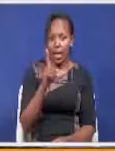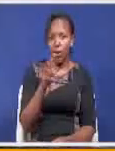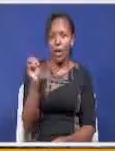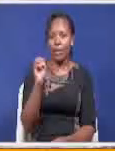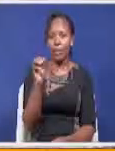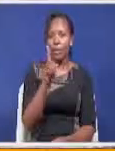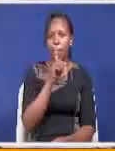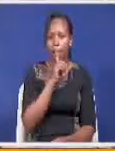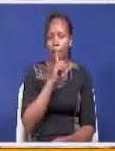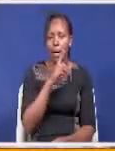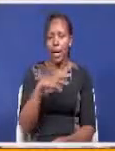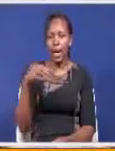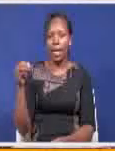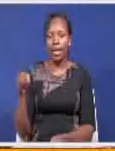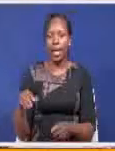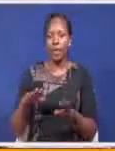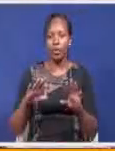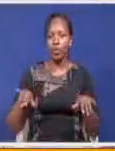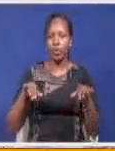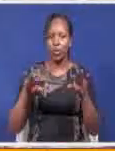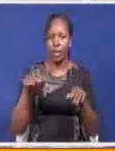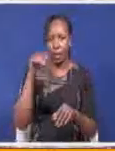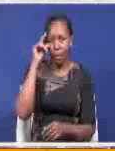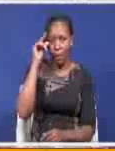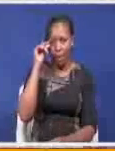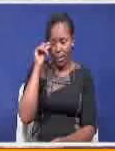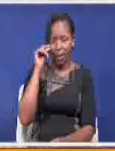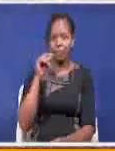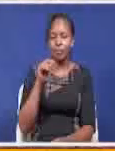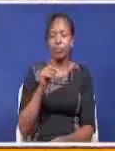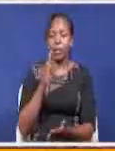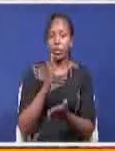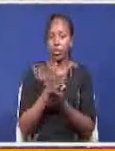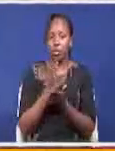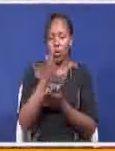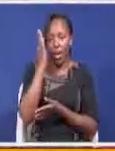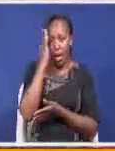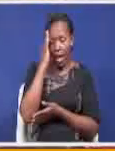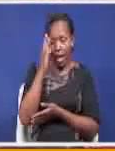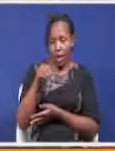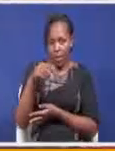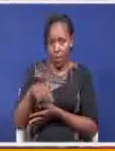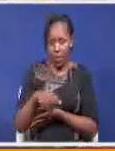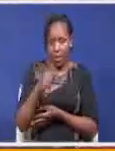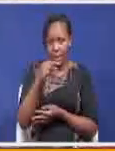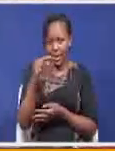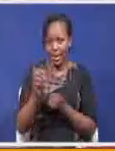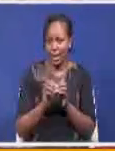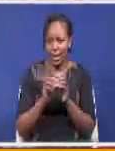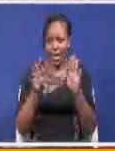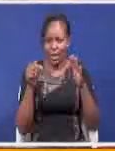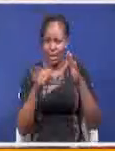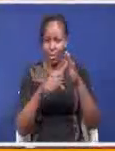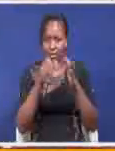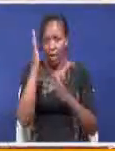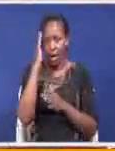nani Kindiki tha ino nuntu enegweta enda kumbwera goma nuntu mpiye Gitonga Murugara in and out emda